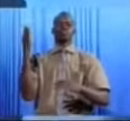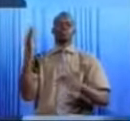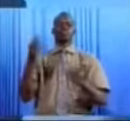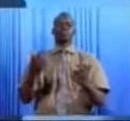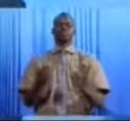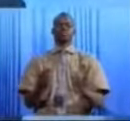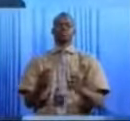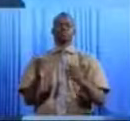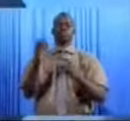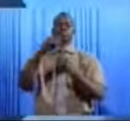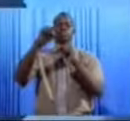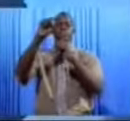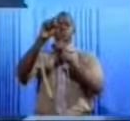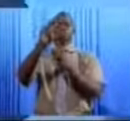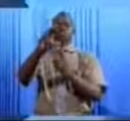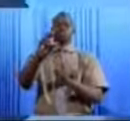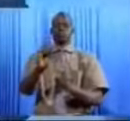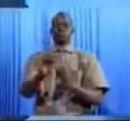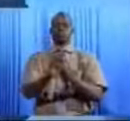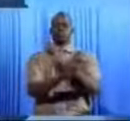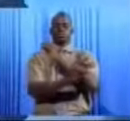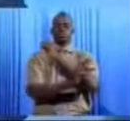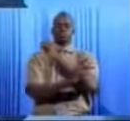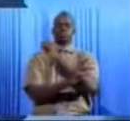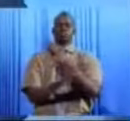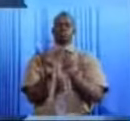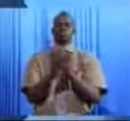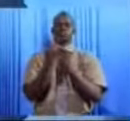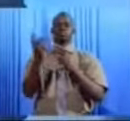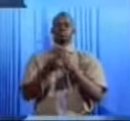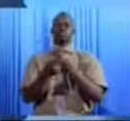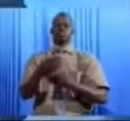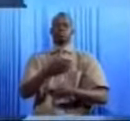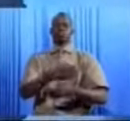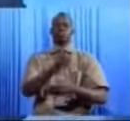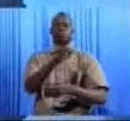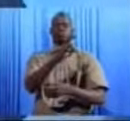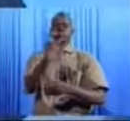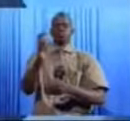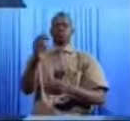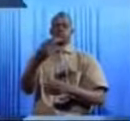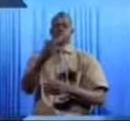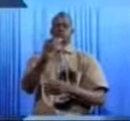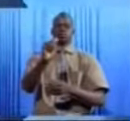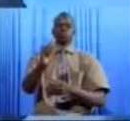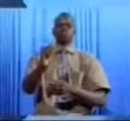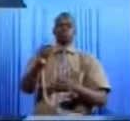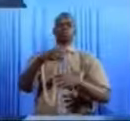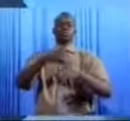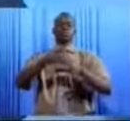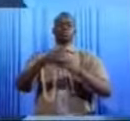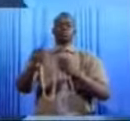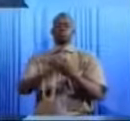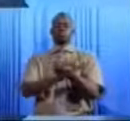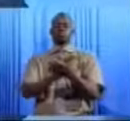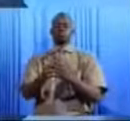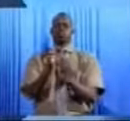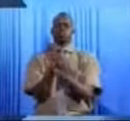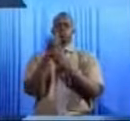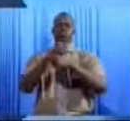située à une trentaine de km de ouahigouya du projet de récupération de 300 hectares et est dégradée ce projet initié par l'association